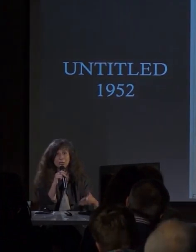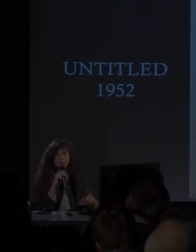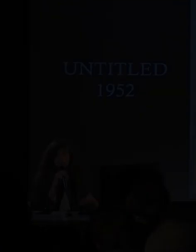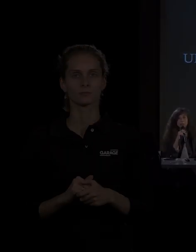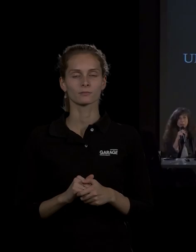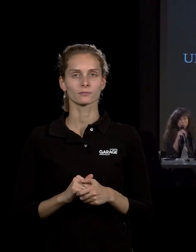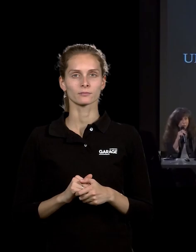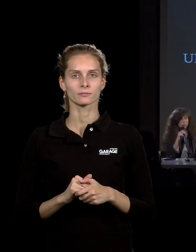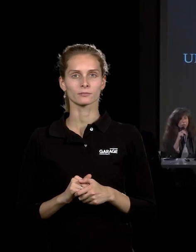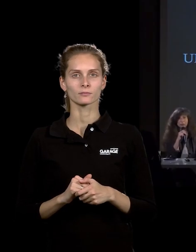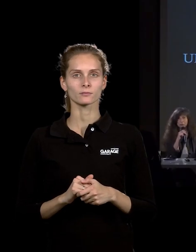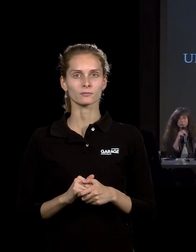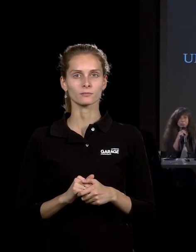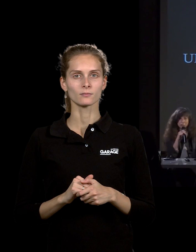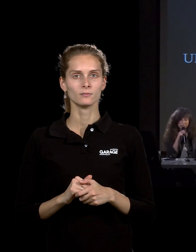стене.